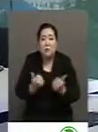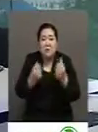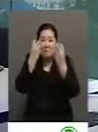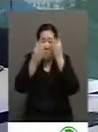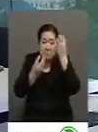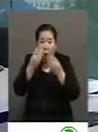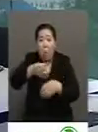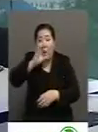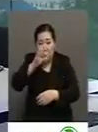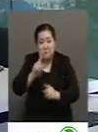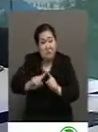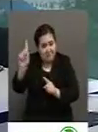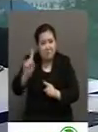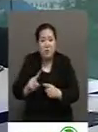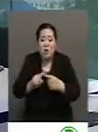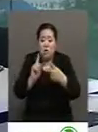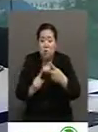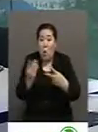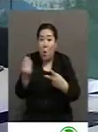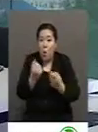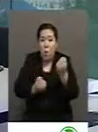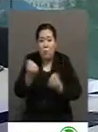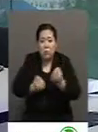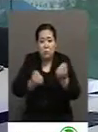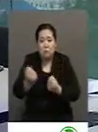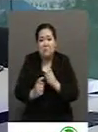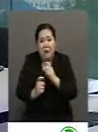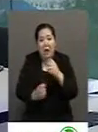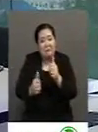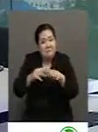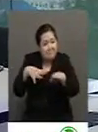แล้วขับนี่อันดับ1ขับรถเร็วอันดับ2ก็เรียกได้ว่าเป็นสาเหตุทำให้เกิดเสียชีวิตมากที่สุดด้วยนะบริการ